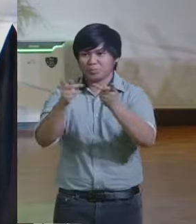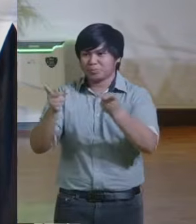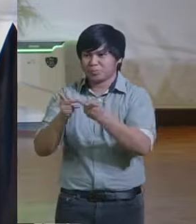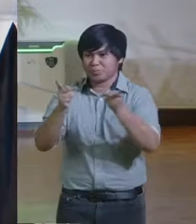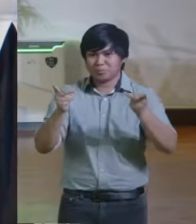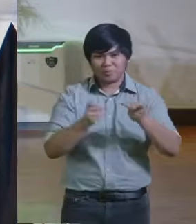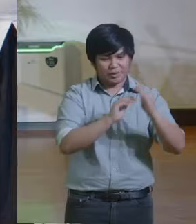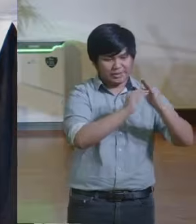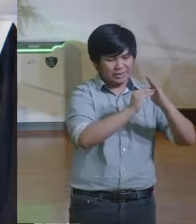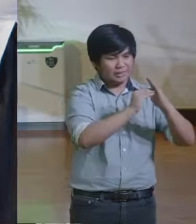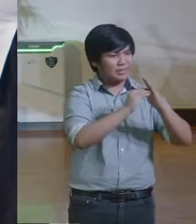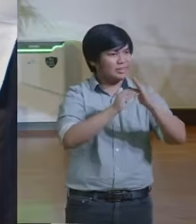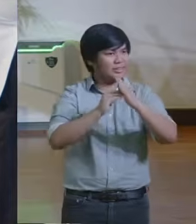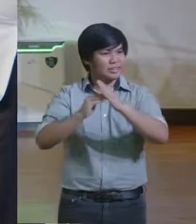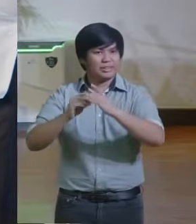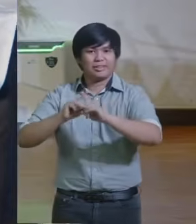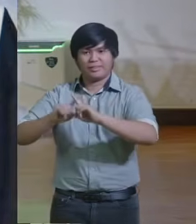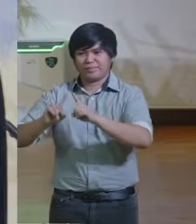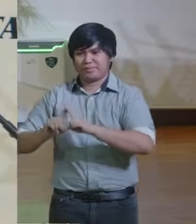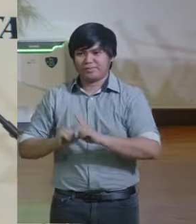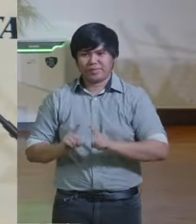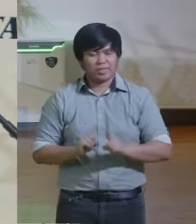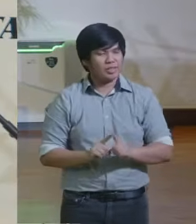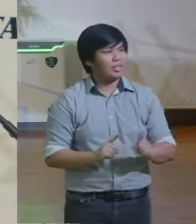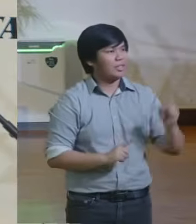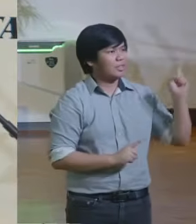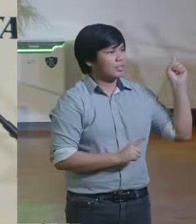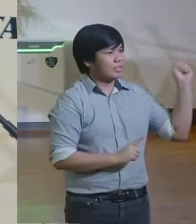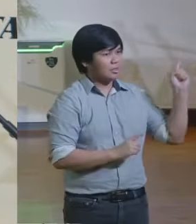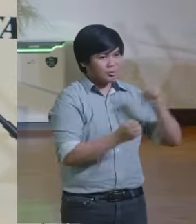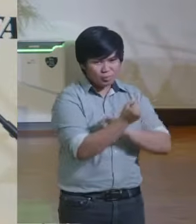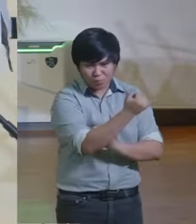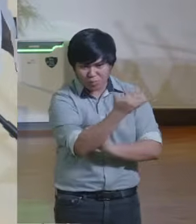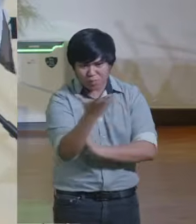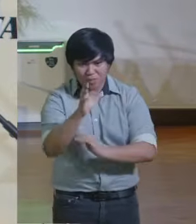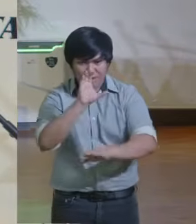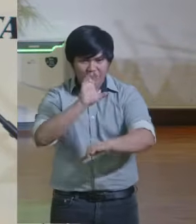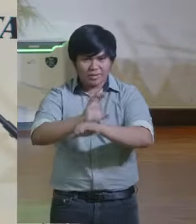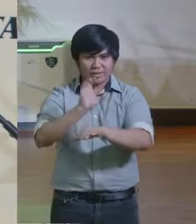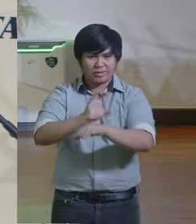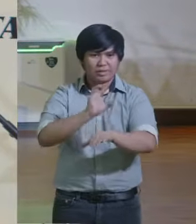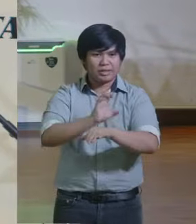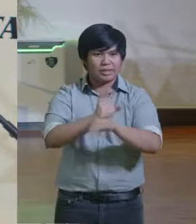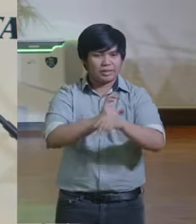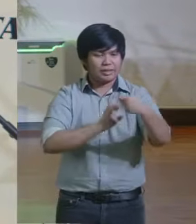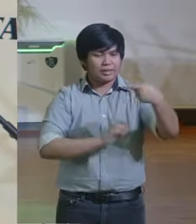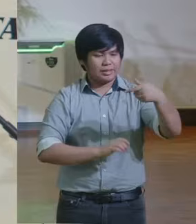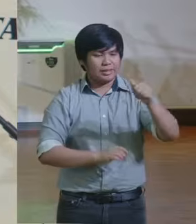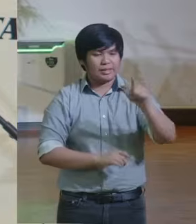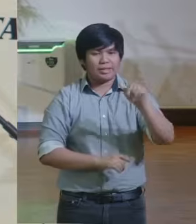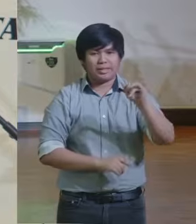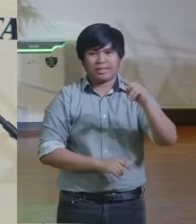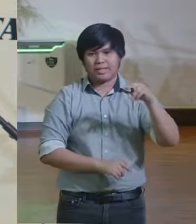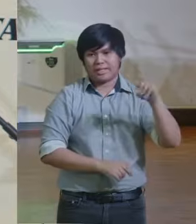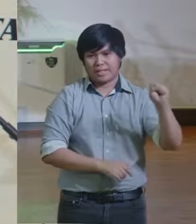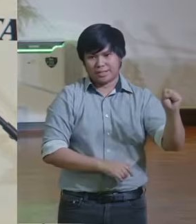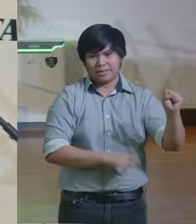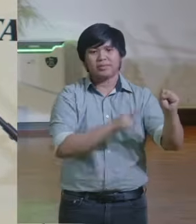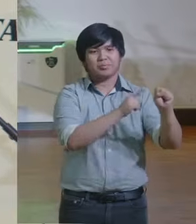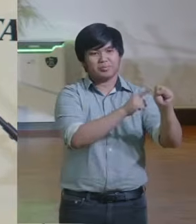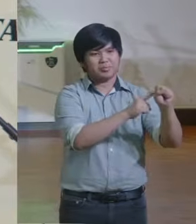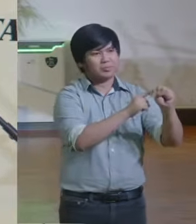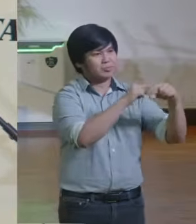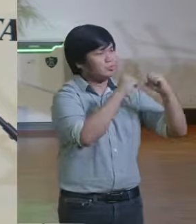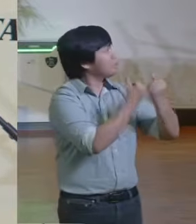Lystra, Iconium, Derbe, yan po ang ilan sa mga churches of Galatia na sinusulatan ni